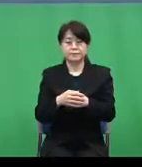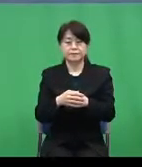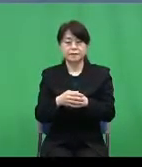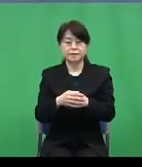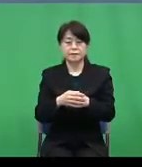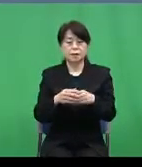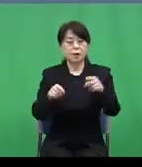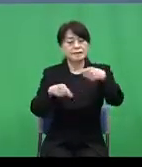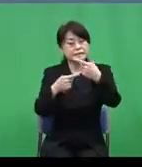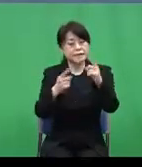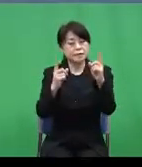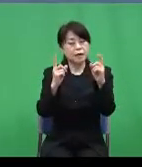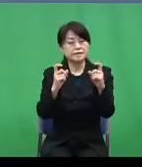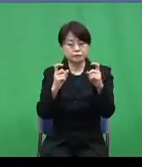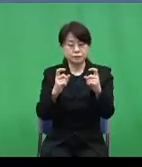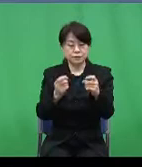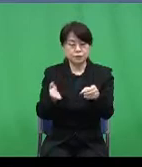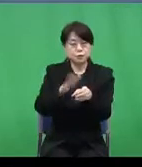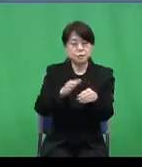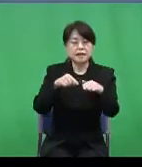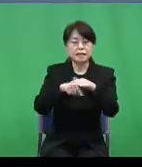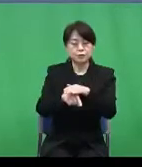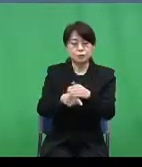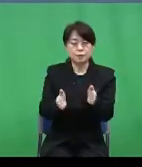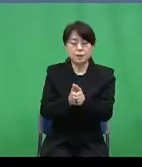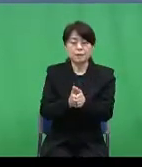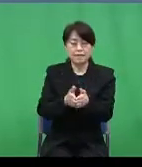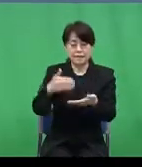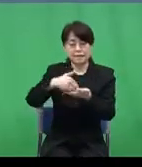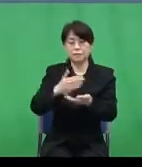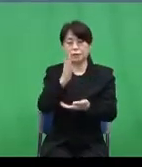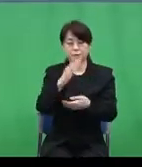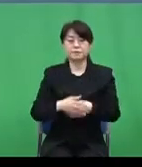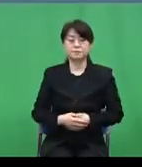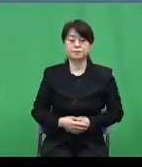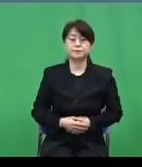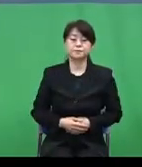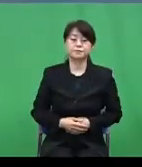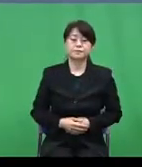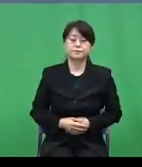の挨拶に触れられたのか。 まあ、あれですね。